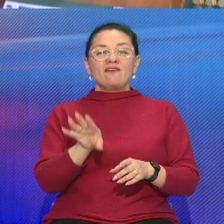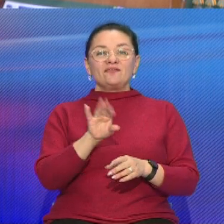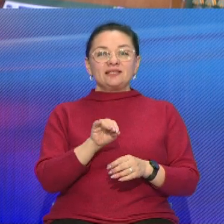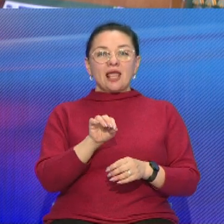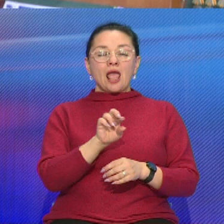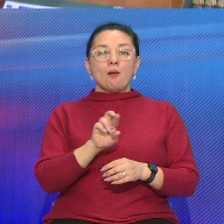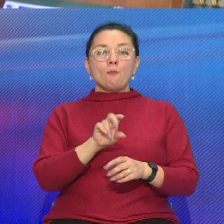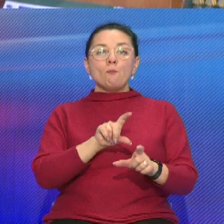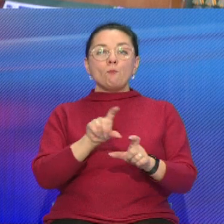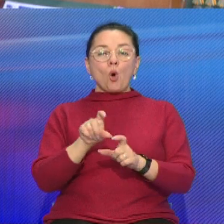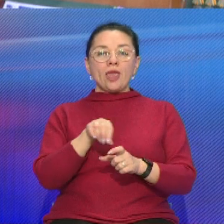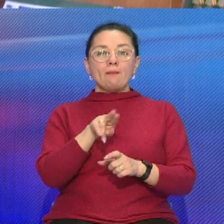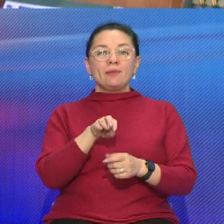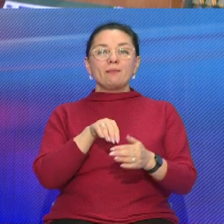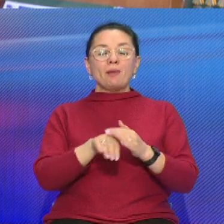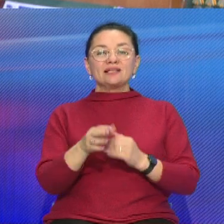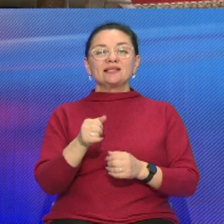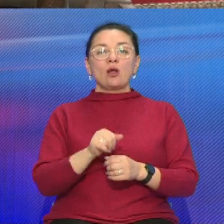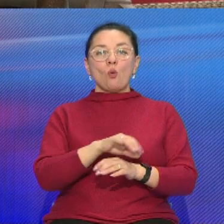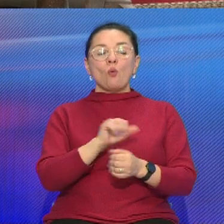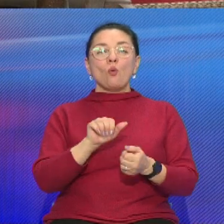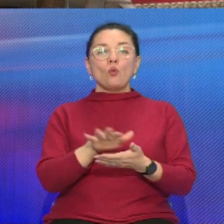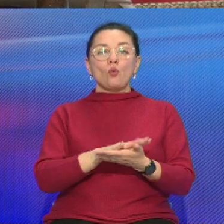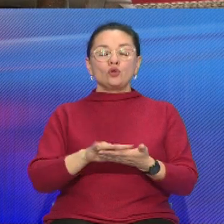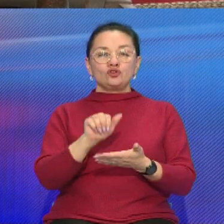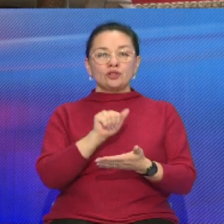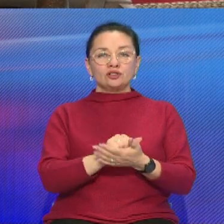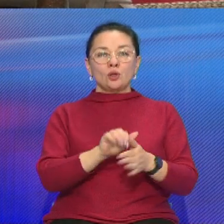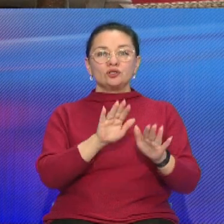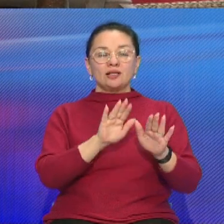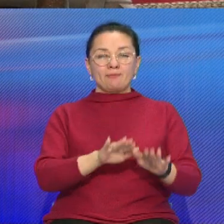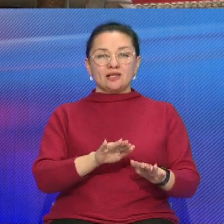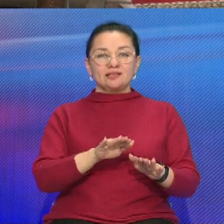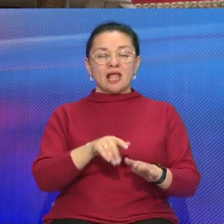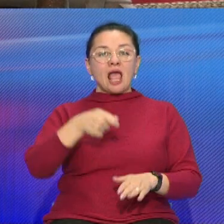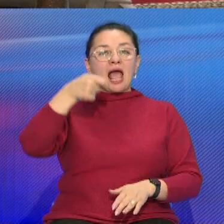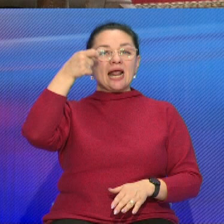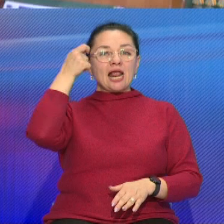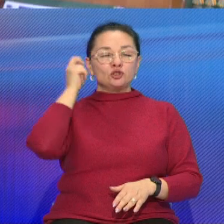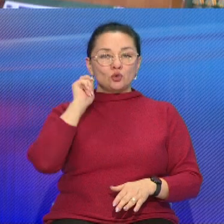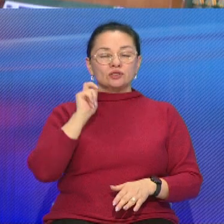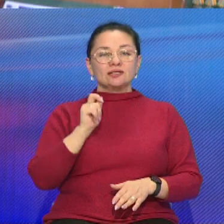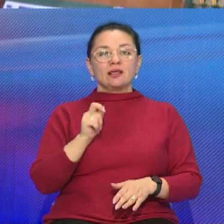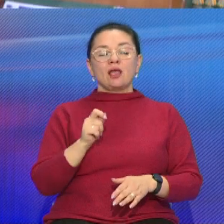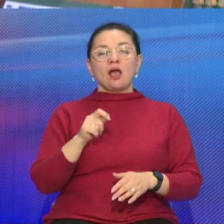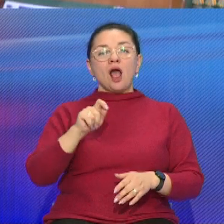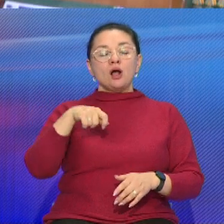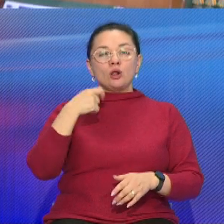месте, а если это возможно. Предметы быта, расчески, фляжки, котелки,